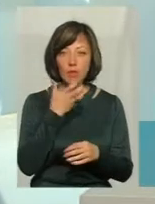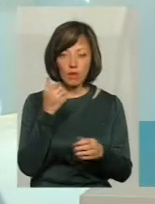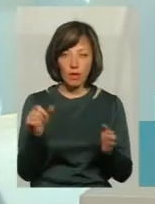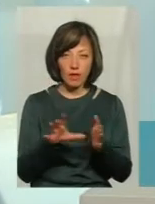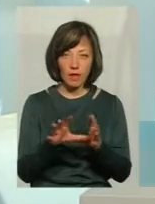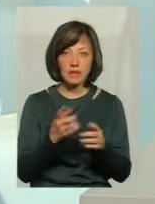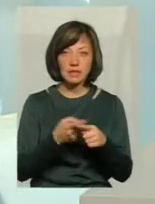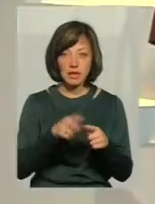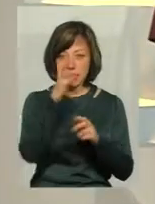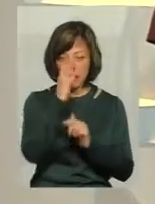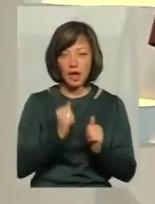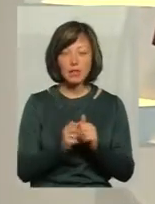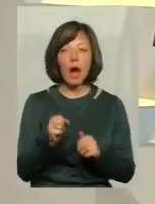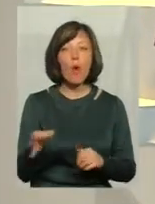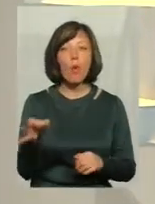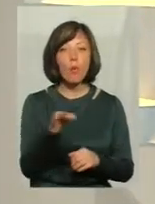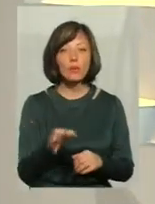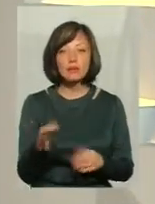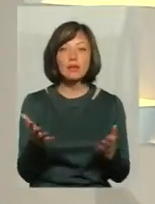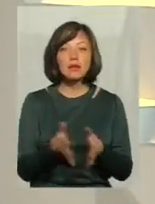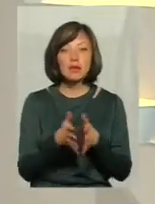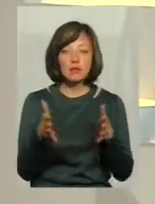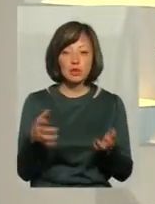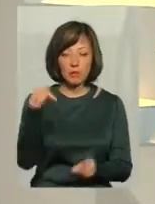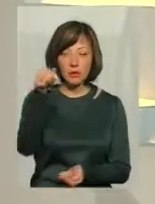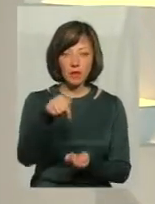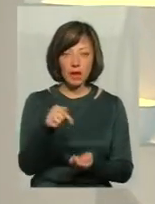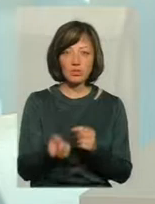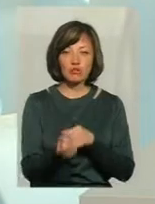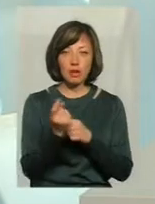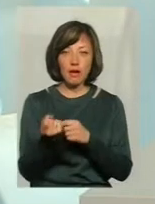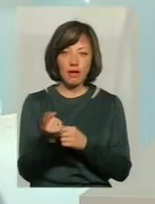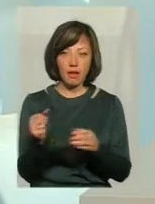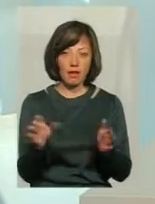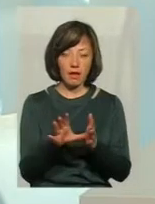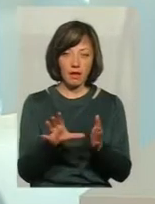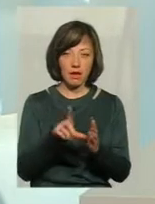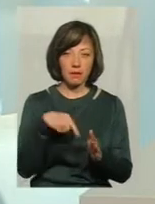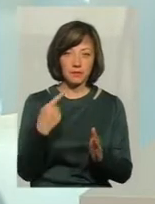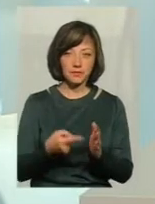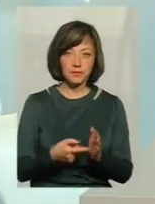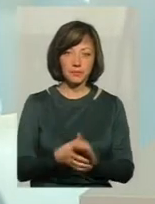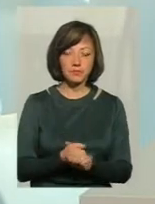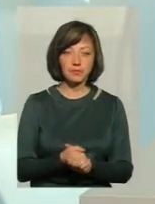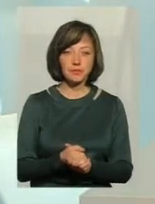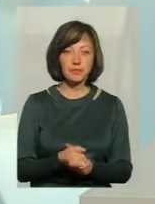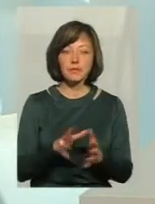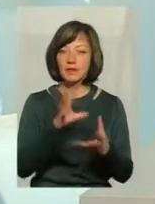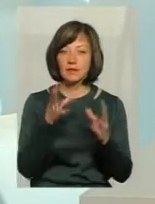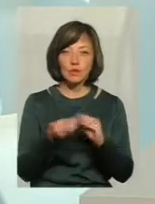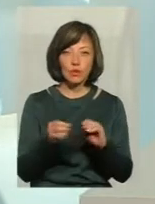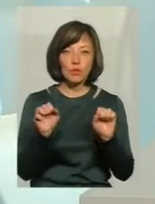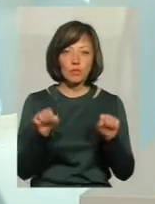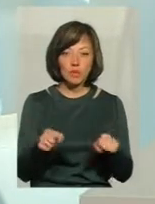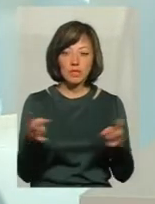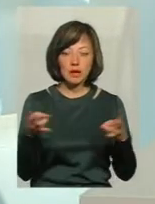Це країна, а область? От для області які найбільш прийнятні джерела альтернативні? В цілому ми можемо комбінувати і